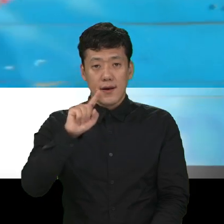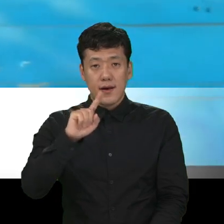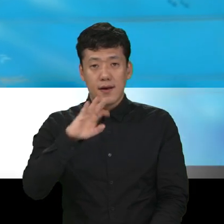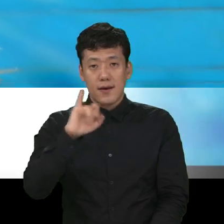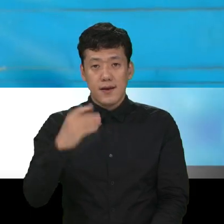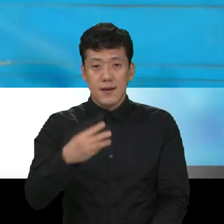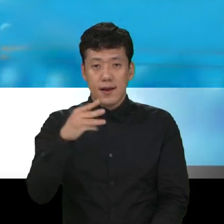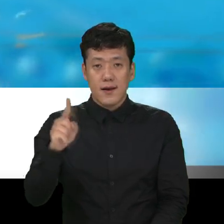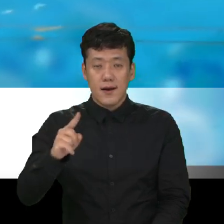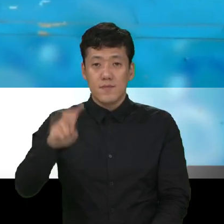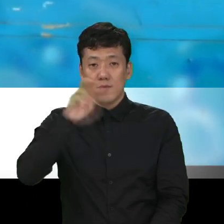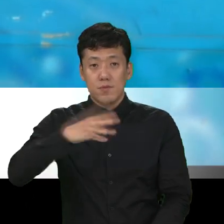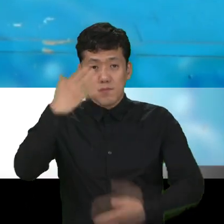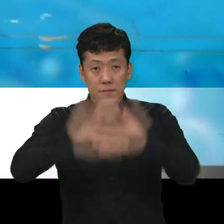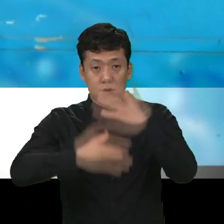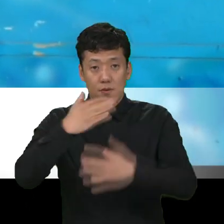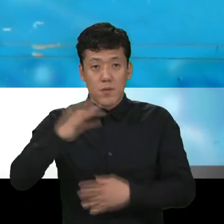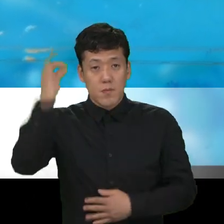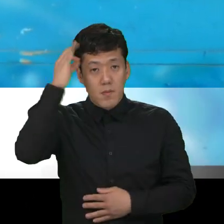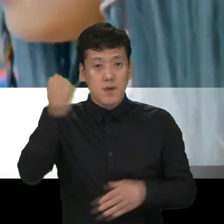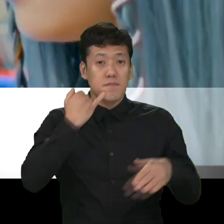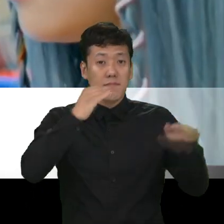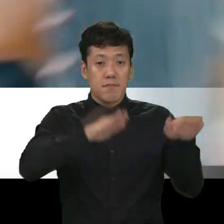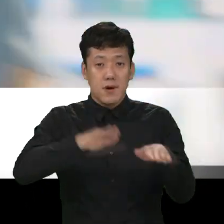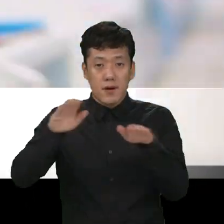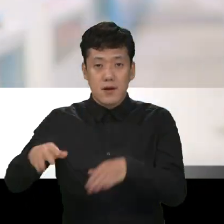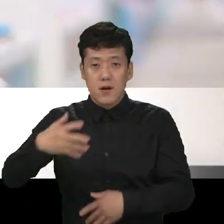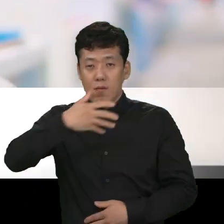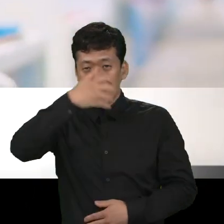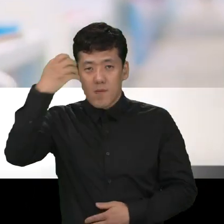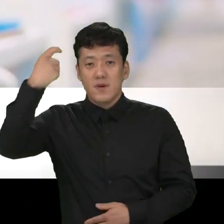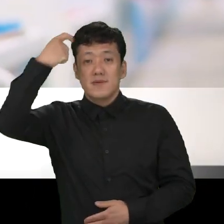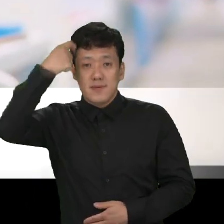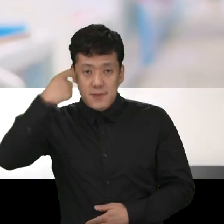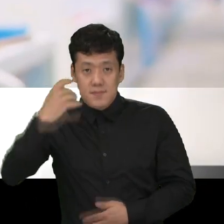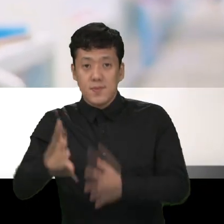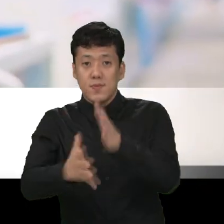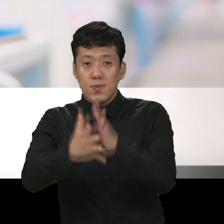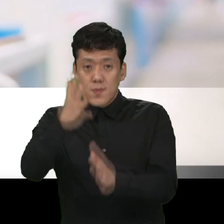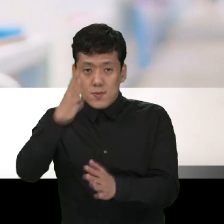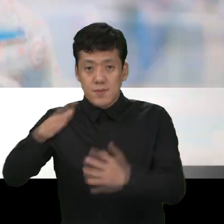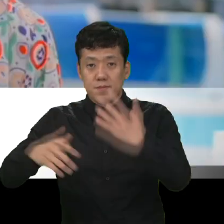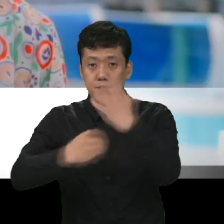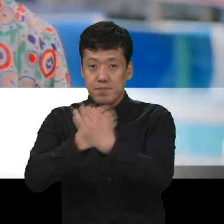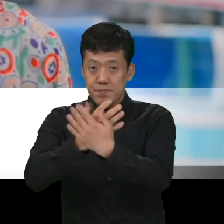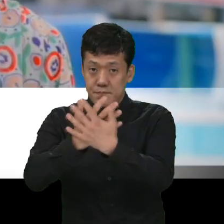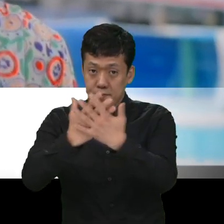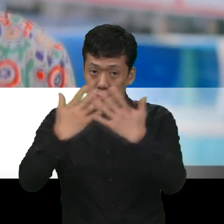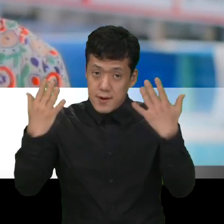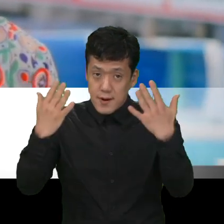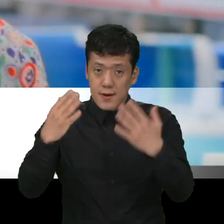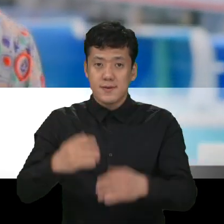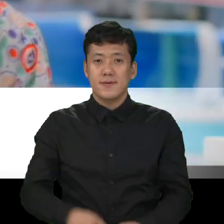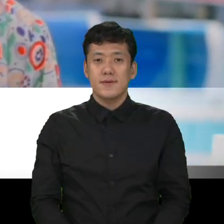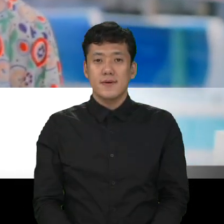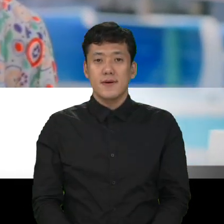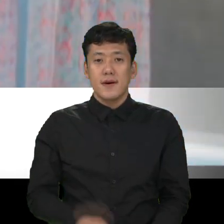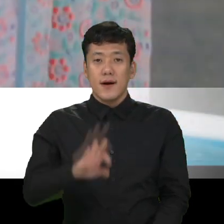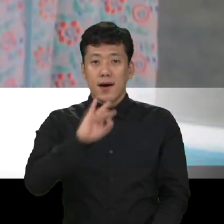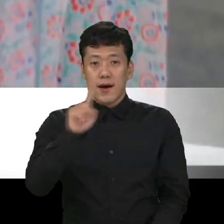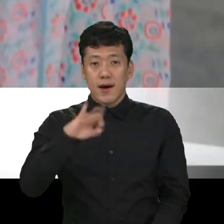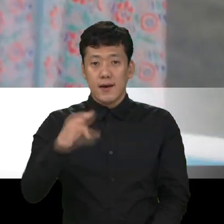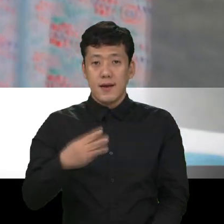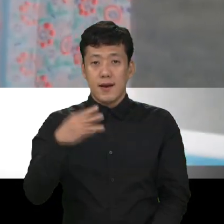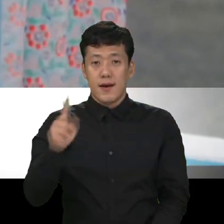의 뮤직비디오는 포항 바다의 몽환적인 느낌과 도시의 활기찬 분위기를 함께 담았습니다 지는 가상